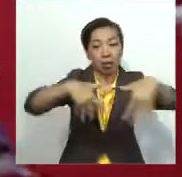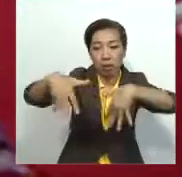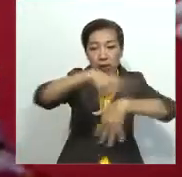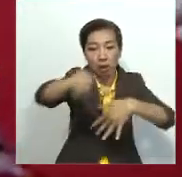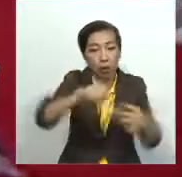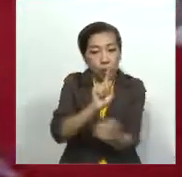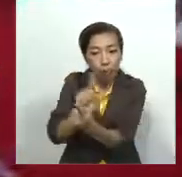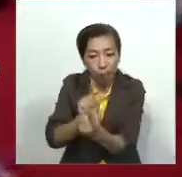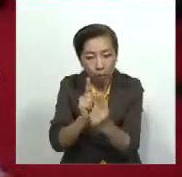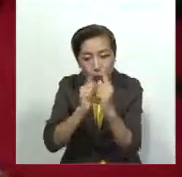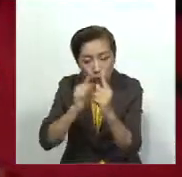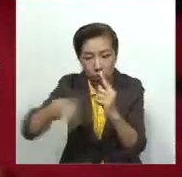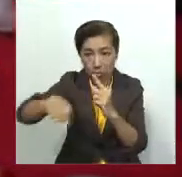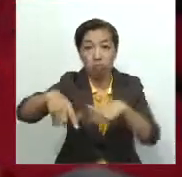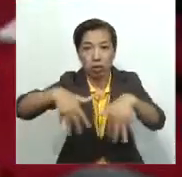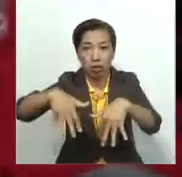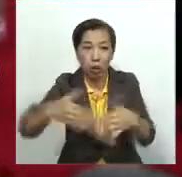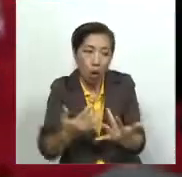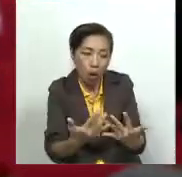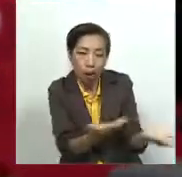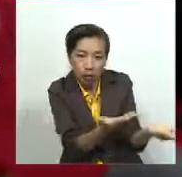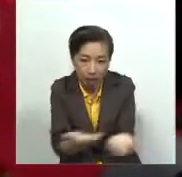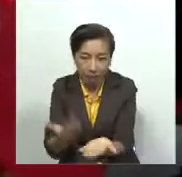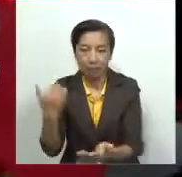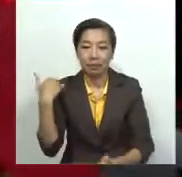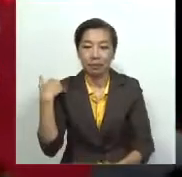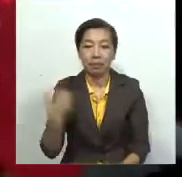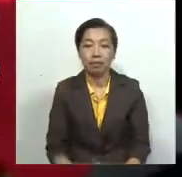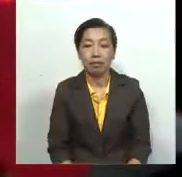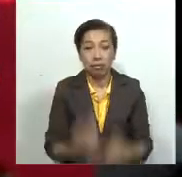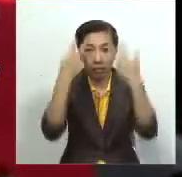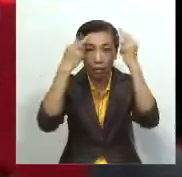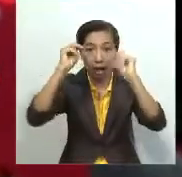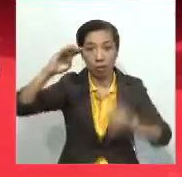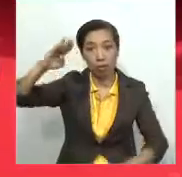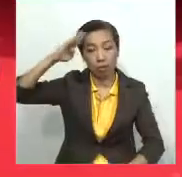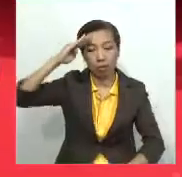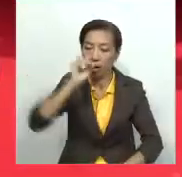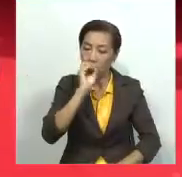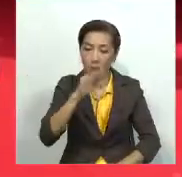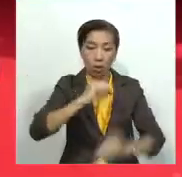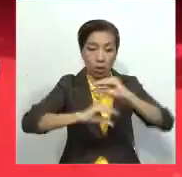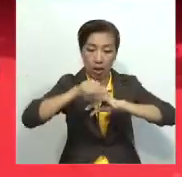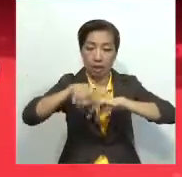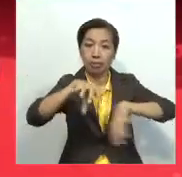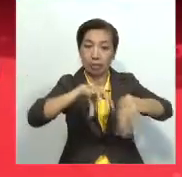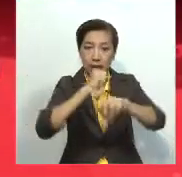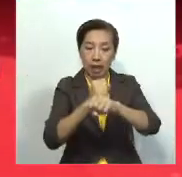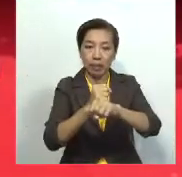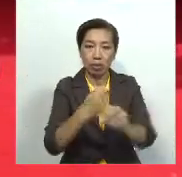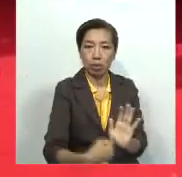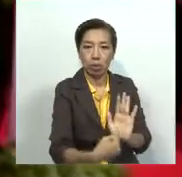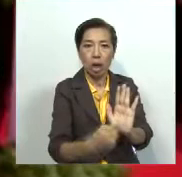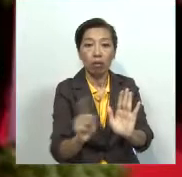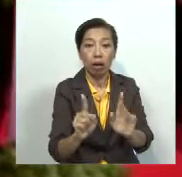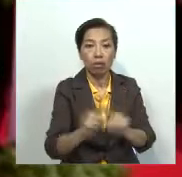ประชาชนในพื้นที่ที่มารอรับกันเป็นจำนวนมากเลยทีเดียวนะครับซึ่งนายกรัฐมนตรีก็ย้ำครับว่าโครงการนี้เป็นการแสดงถึงความ